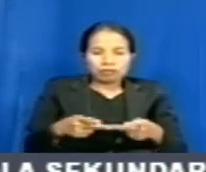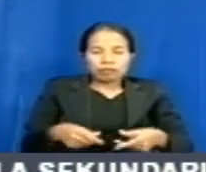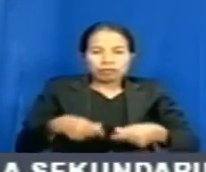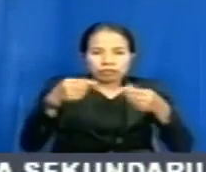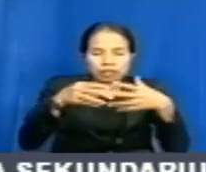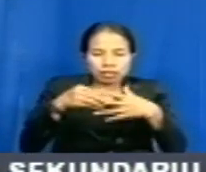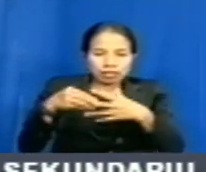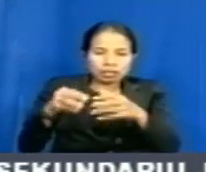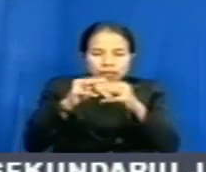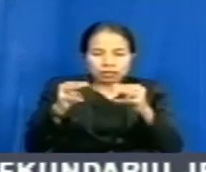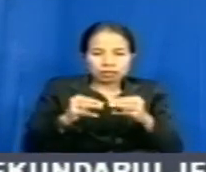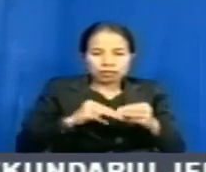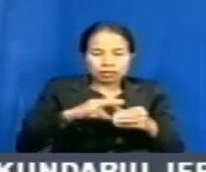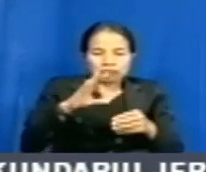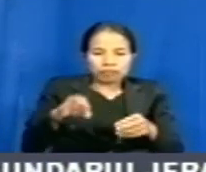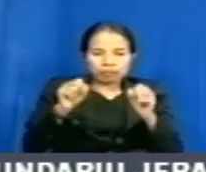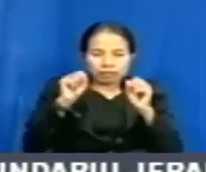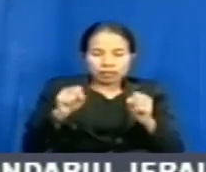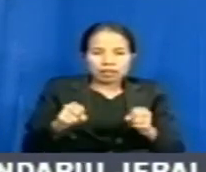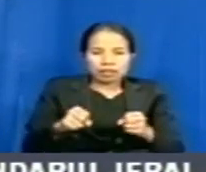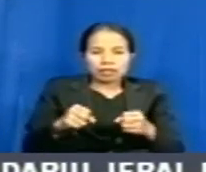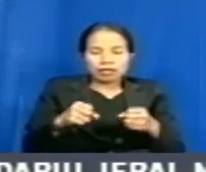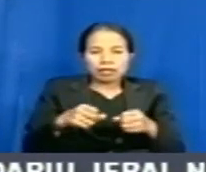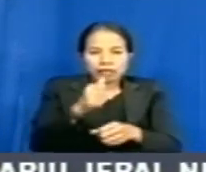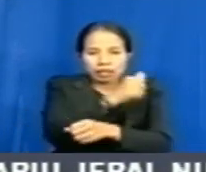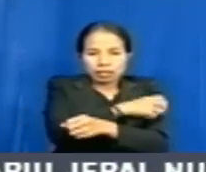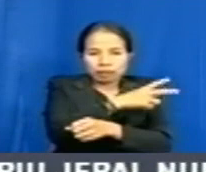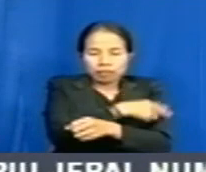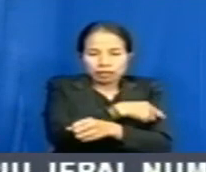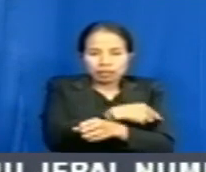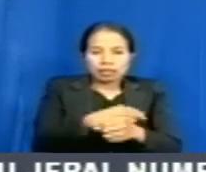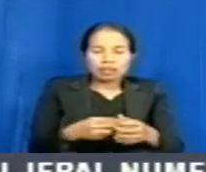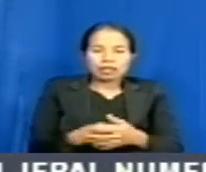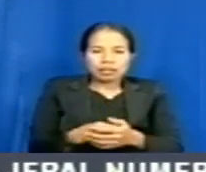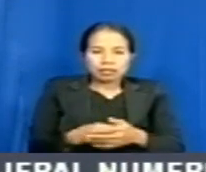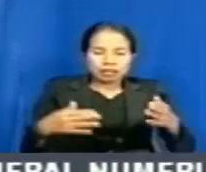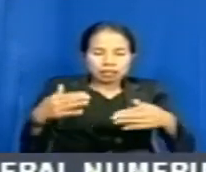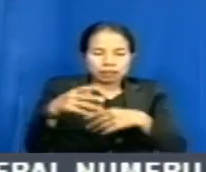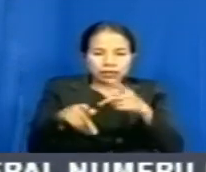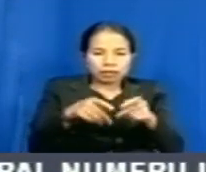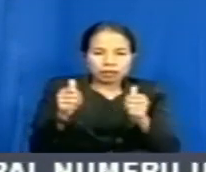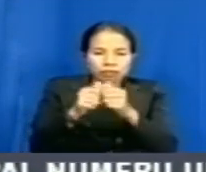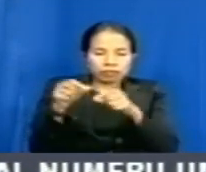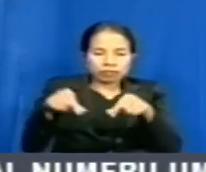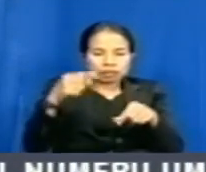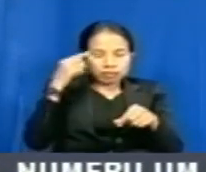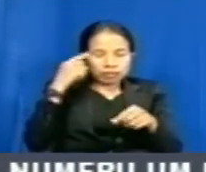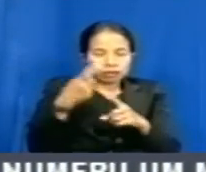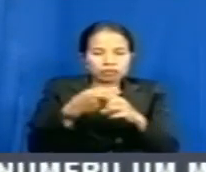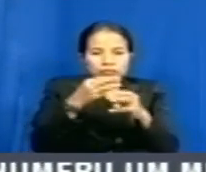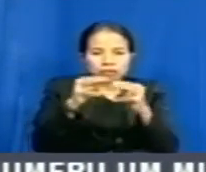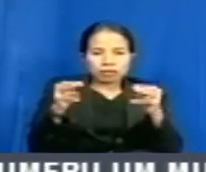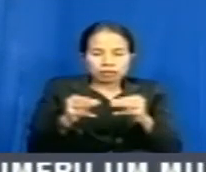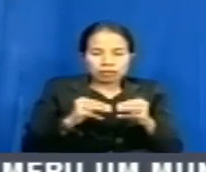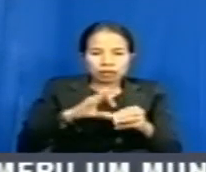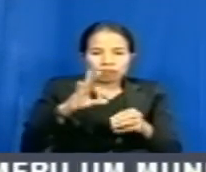no posibilidade fatin dane ahadem tel hari se akumula ema ho deficiência matang husi munisipi Manufahi i incluimos munisipi vizinho sira